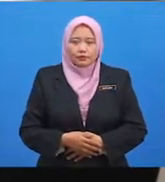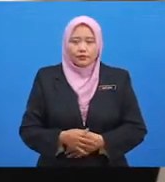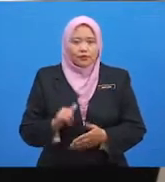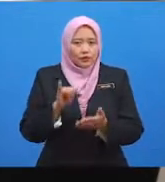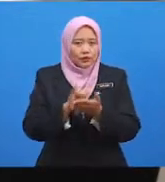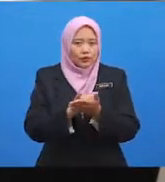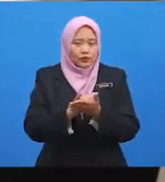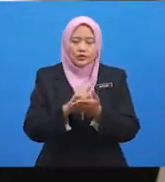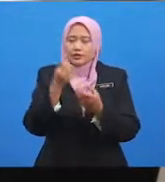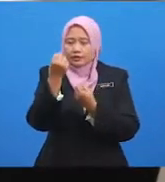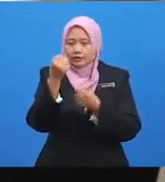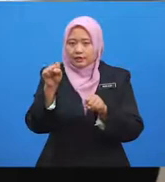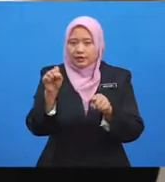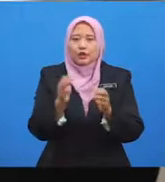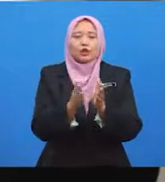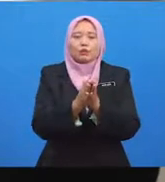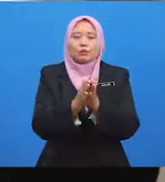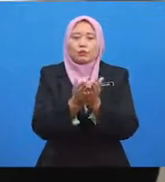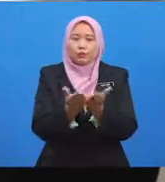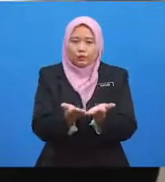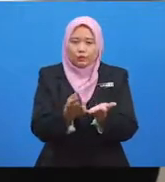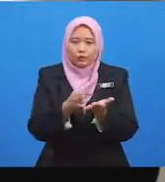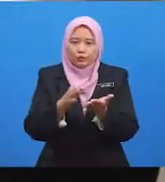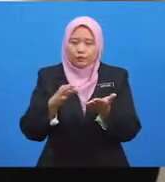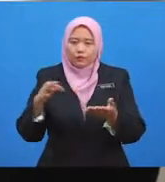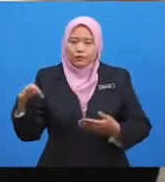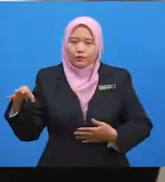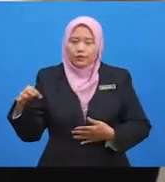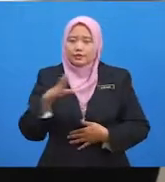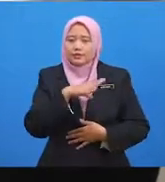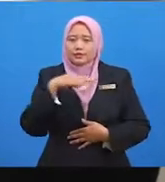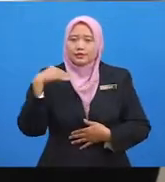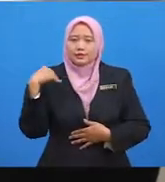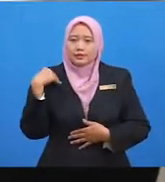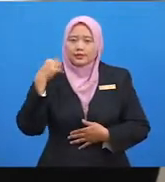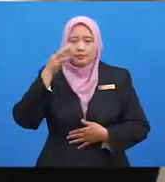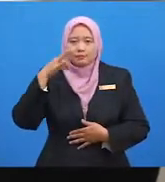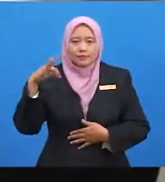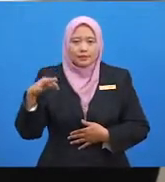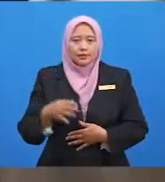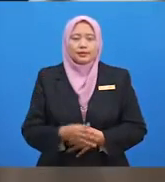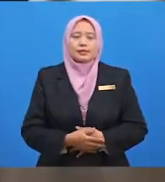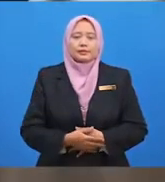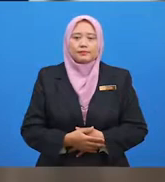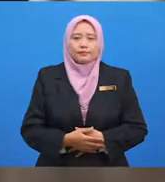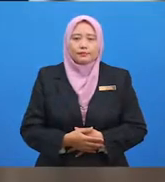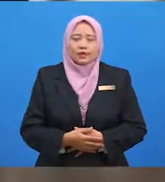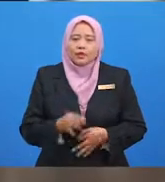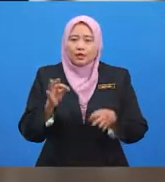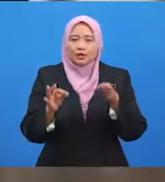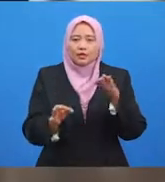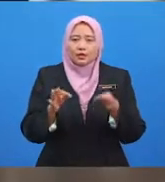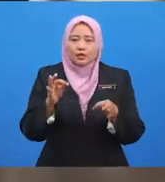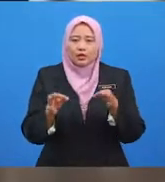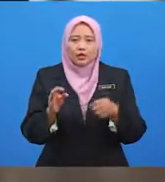buku tulis dan pen untuk membuat nota dan catatan tentang topik kita pada hari ini sekiranya